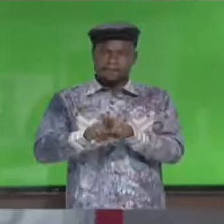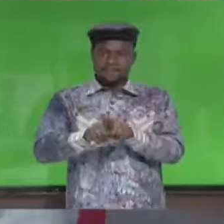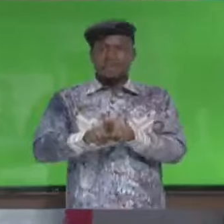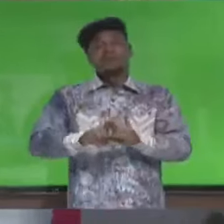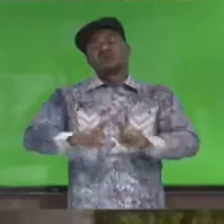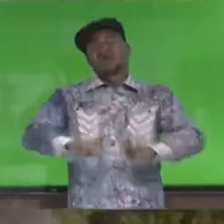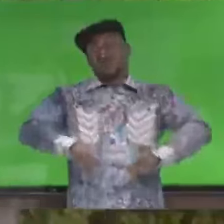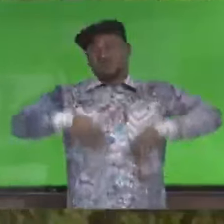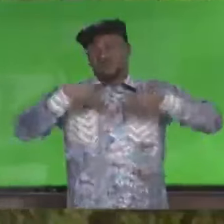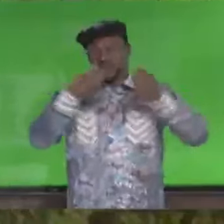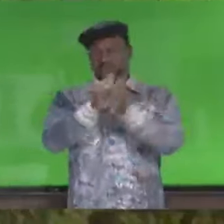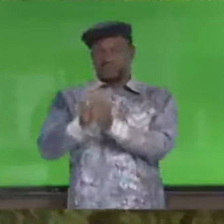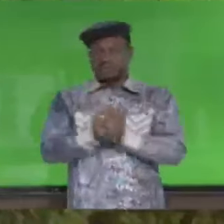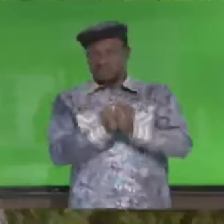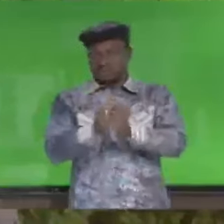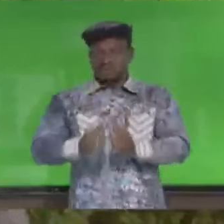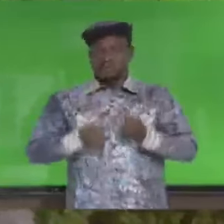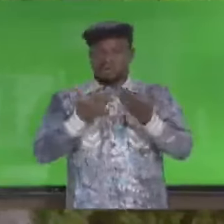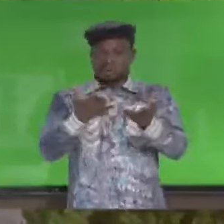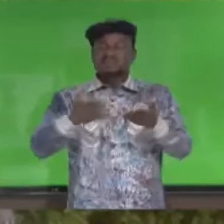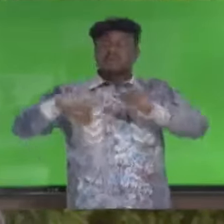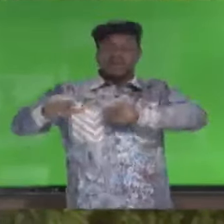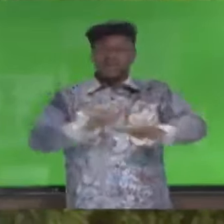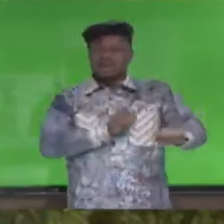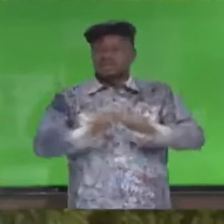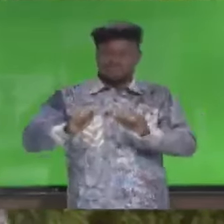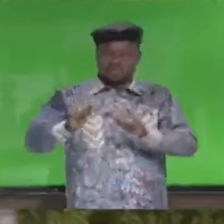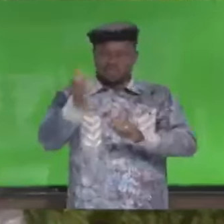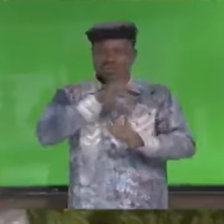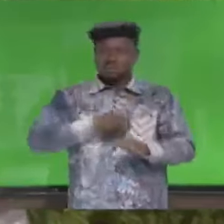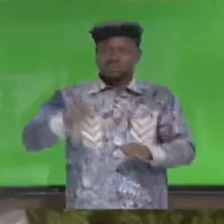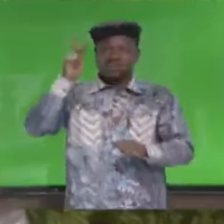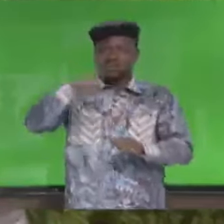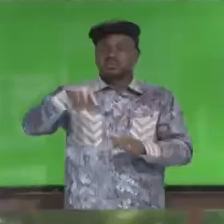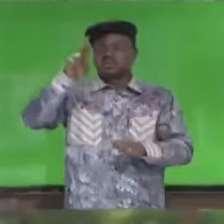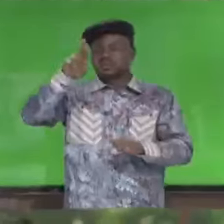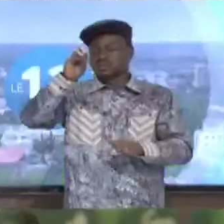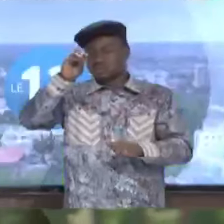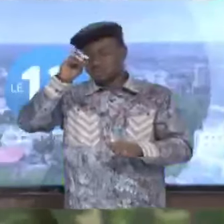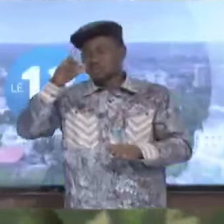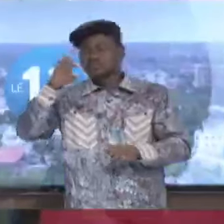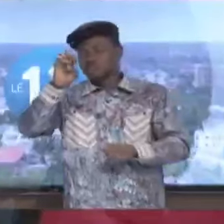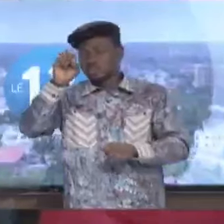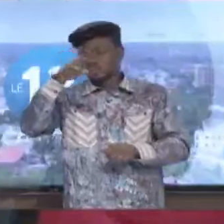vivre ensemble. Grâce à l'action donc, du Progress, la cohésion sociale est une